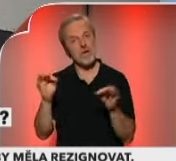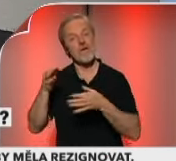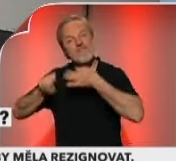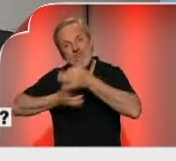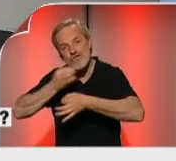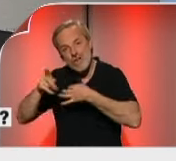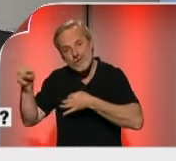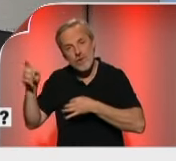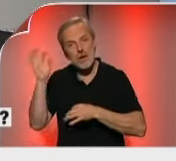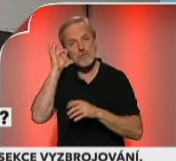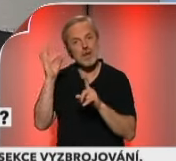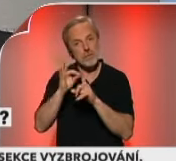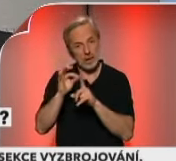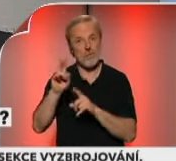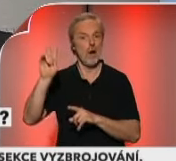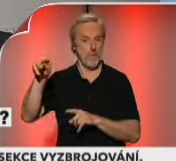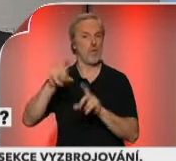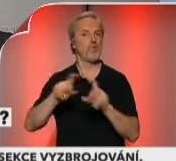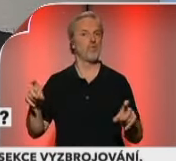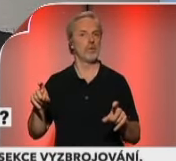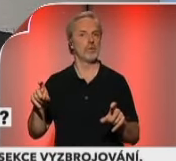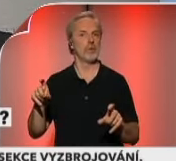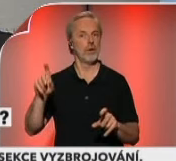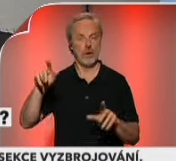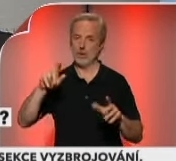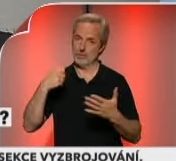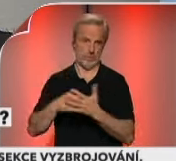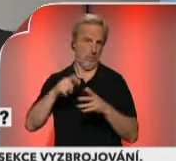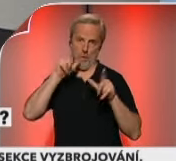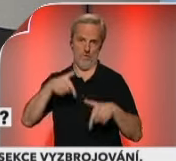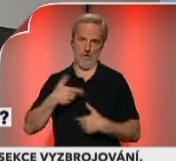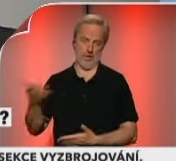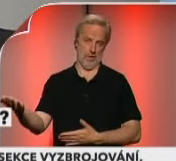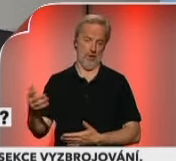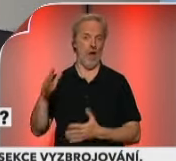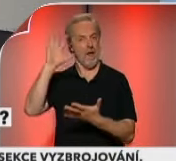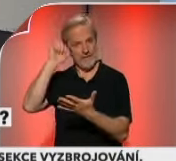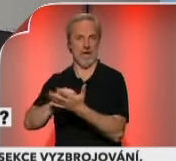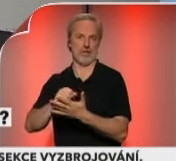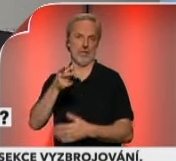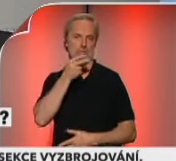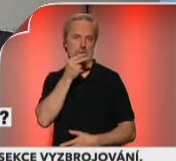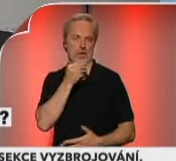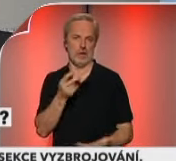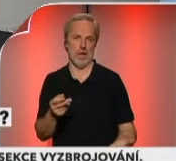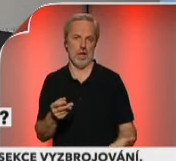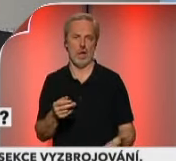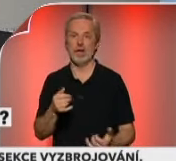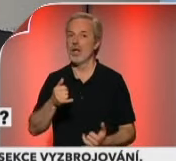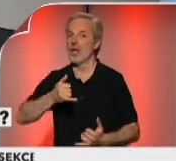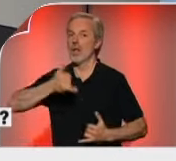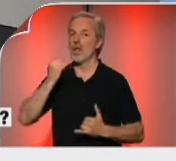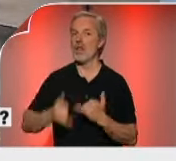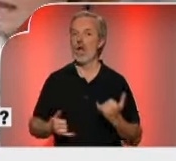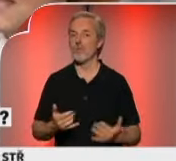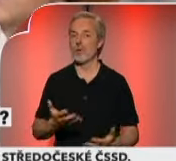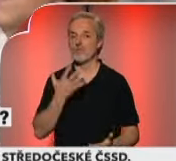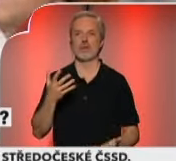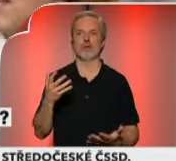Takže k tomu měla naprosto profesionální důvod eh Nedovedu si představit že by to byl